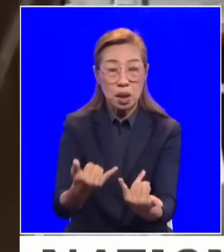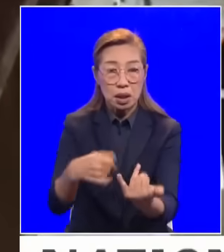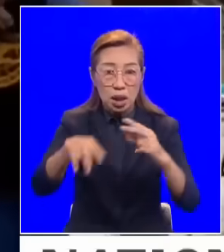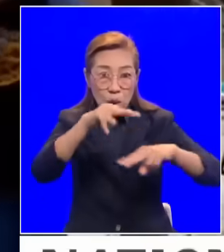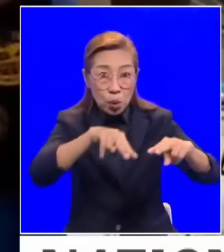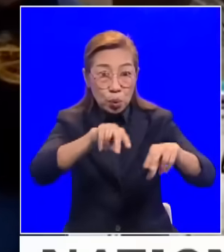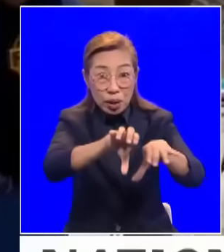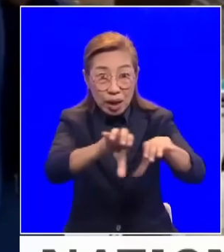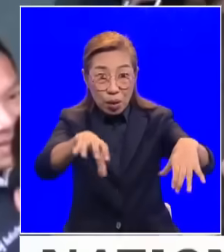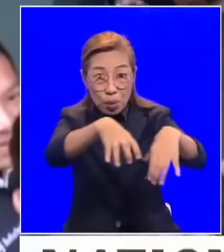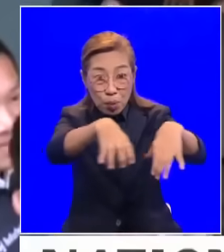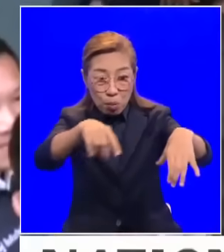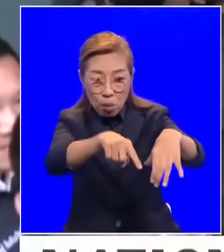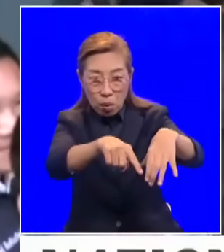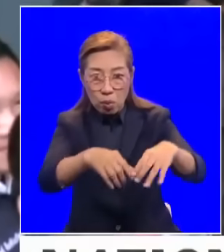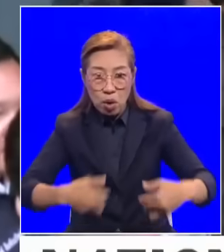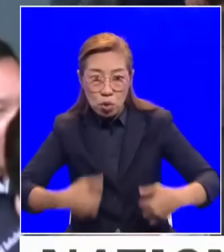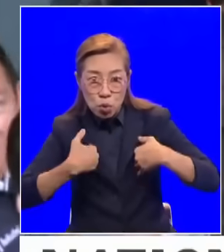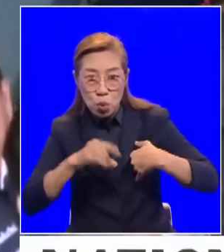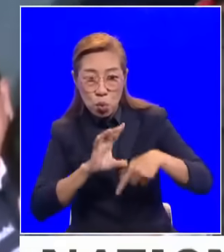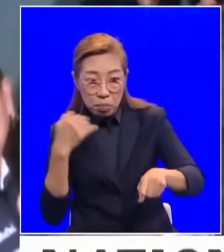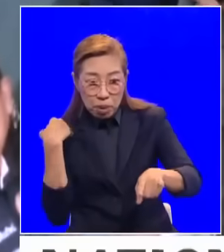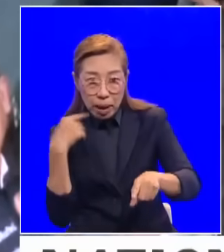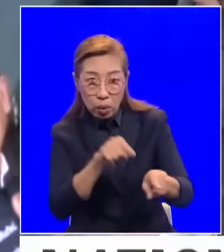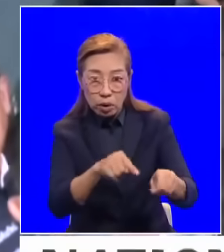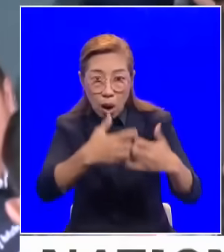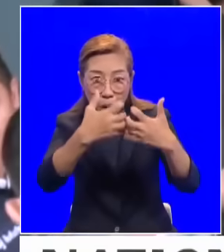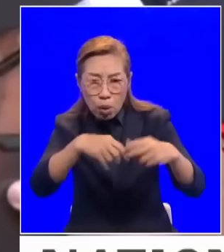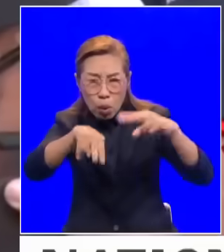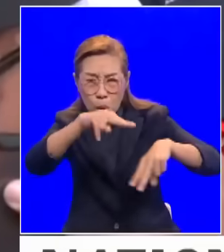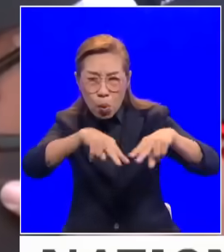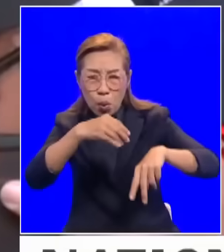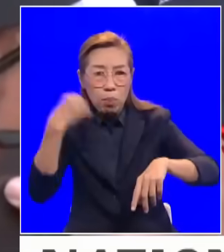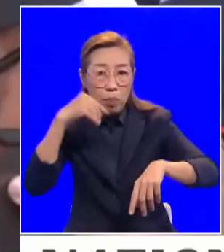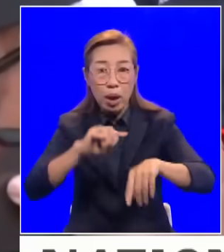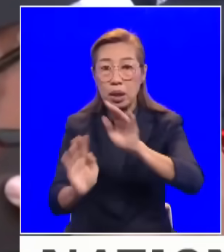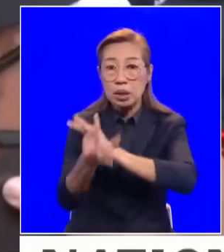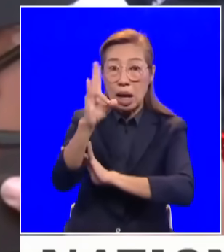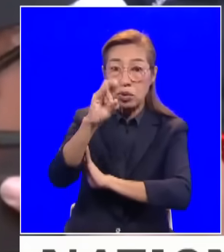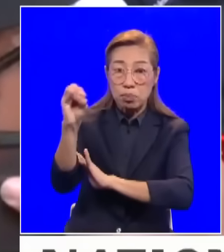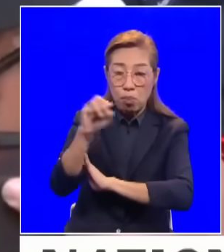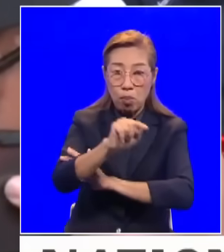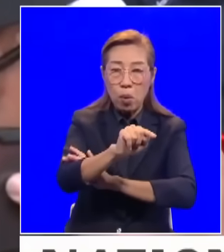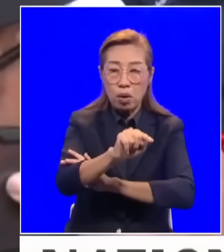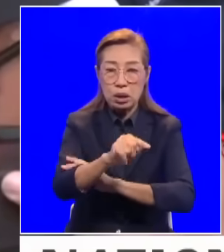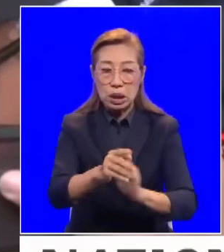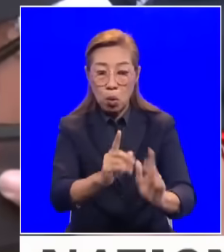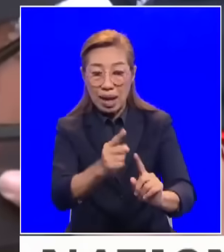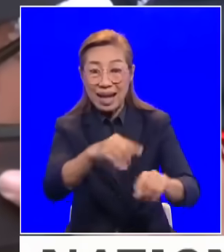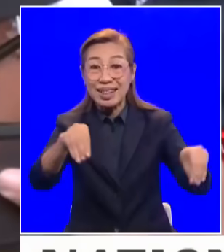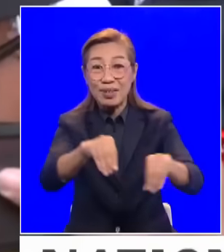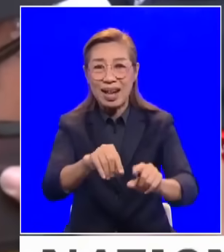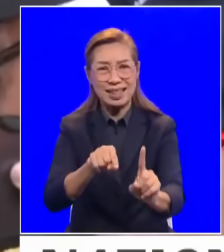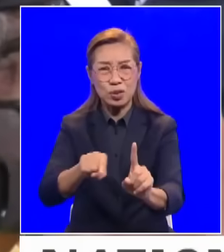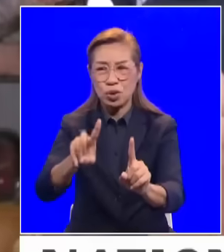ญญาณชีพของผู้ประสบภัยที่อยู่ด้านในมีการตรวจตลอดเวลา 7:00 น.นะคะผู้ประสบภัยรายแรกที่อยู่ในระยะ 1.2 เม